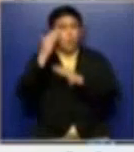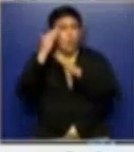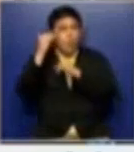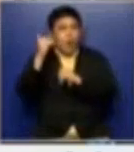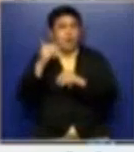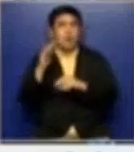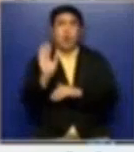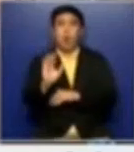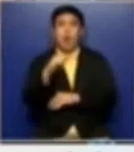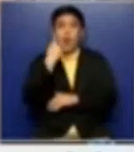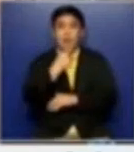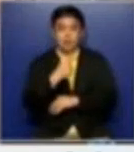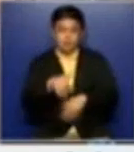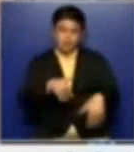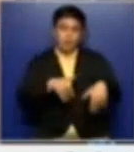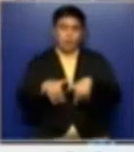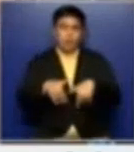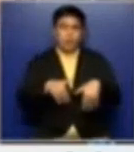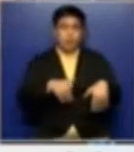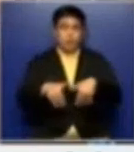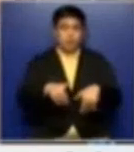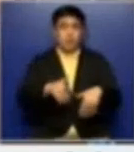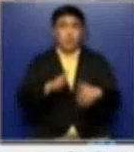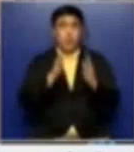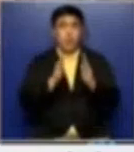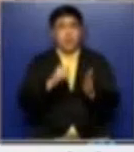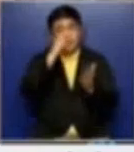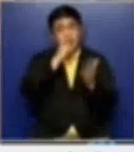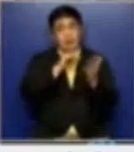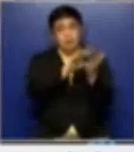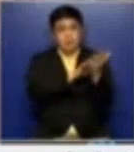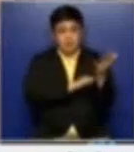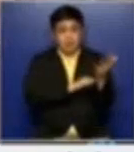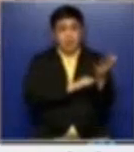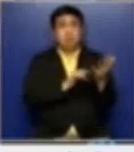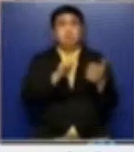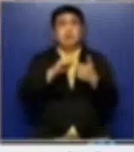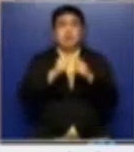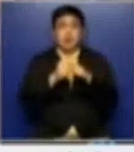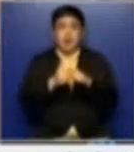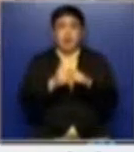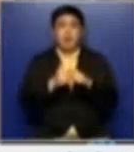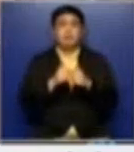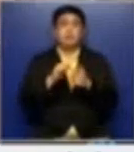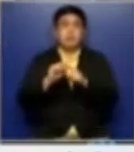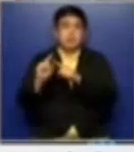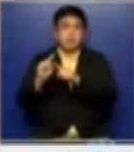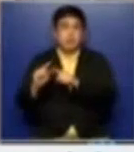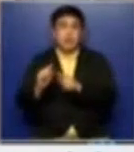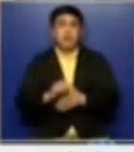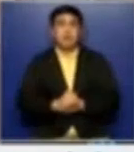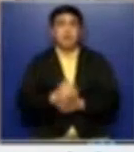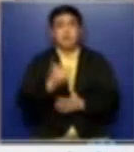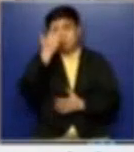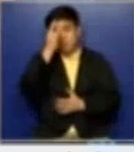ชนพูดอยู่บนความทุกข์ยากของประชาชนทำไมเขาทุกข์ยากทำไมเขาหวังเพราะเห